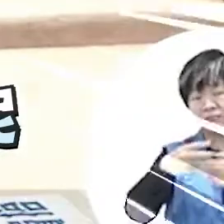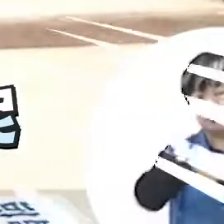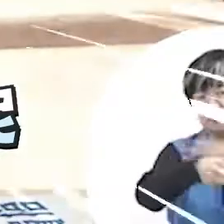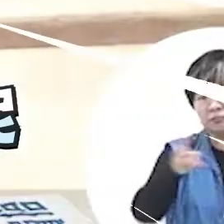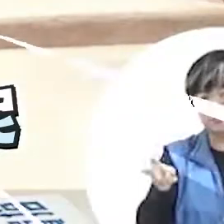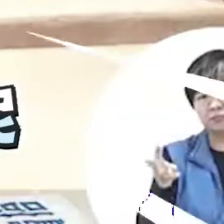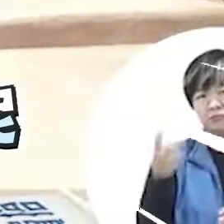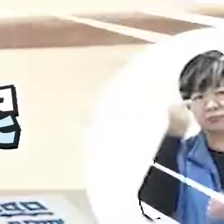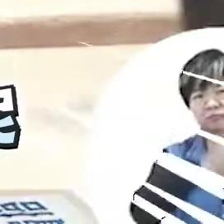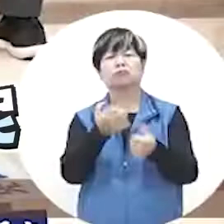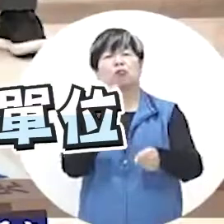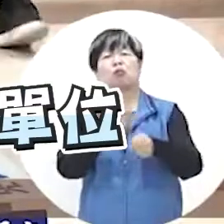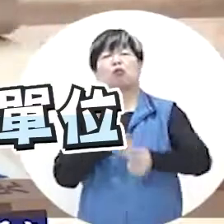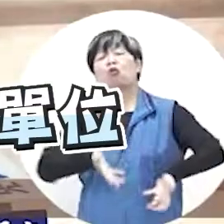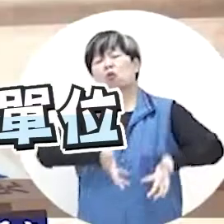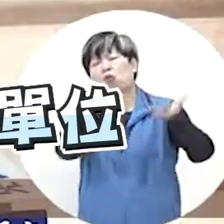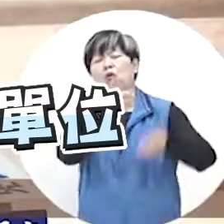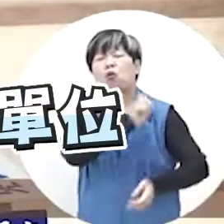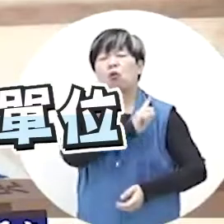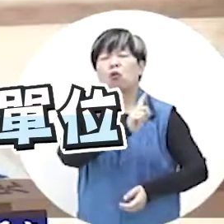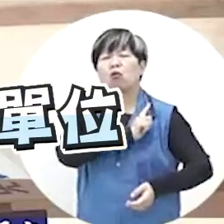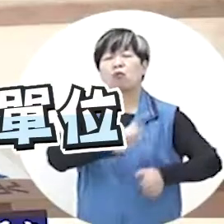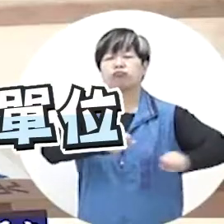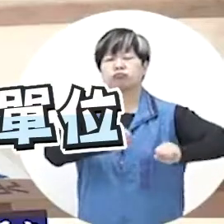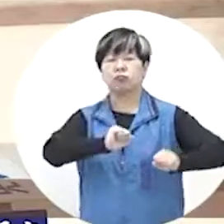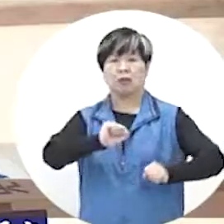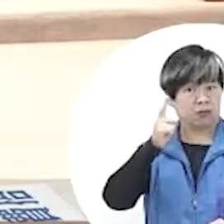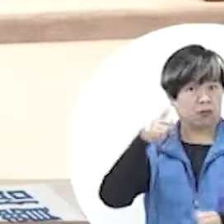补助他钱他就自己随便乱弄呢，还是我们实际上是